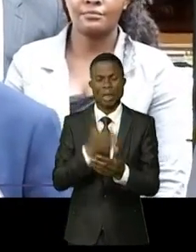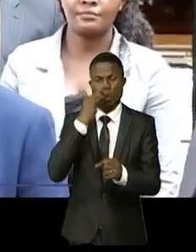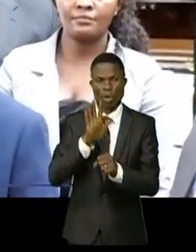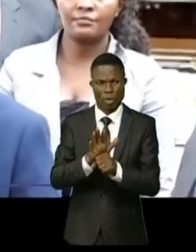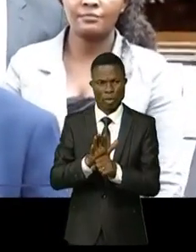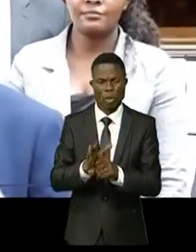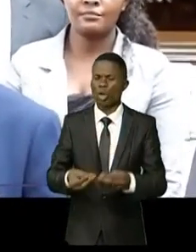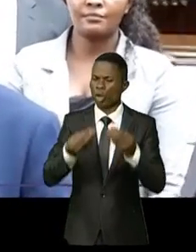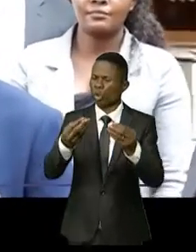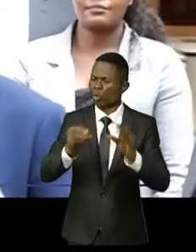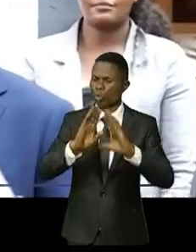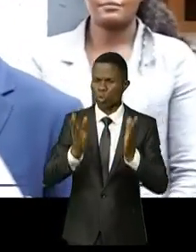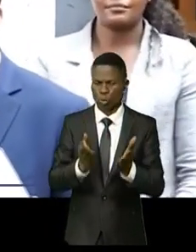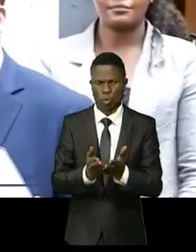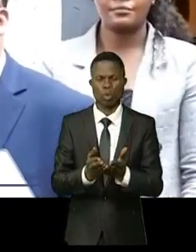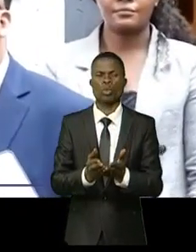tous ses moyens,